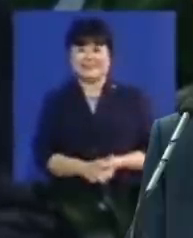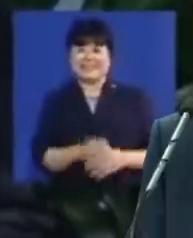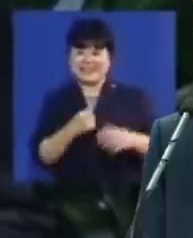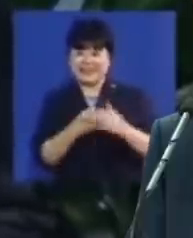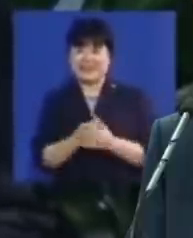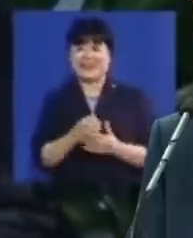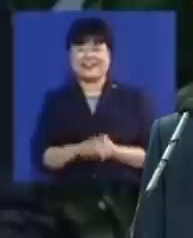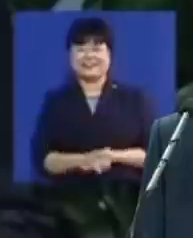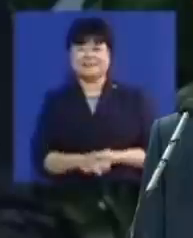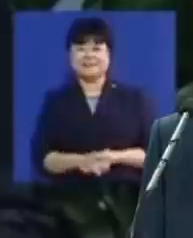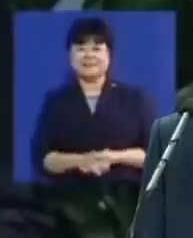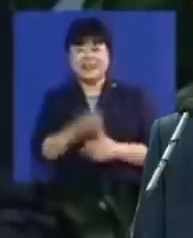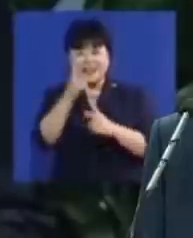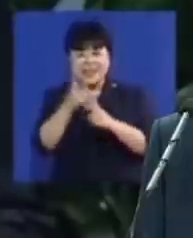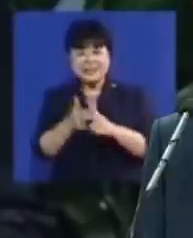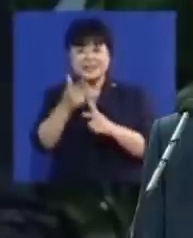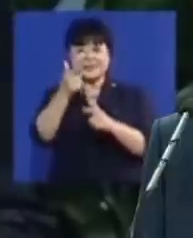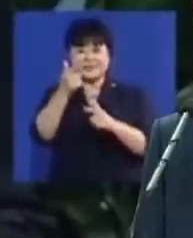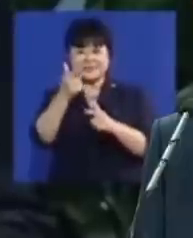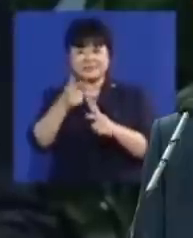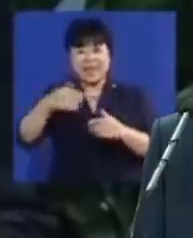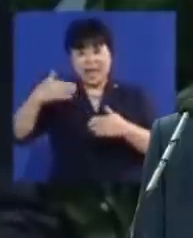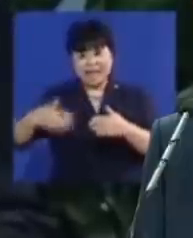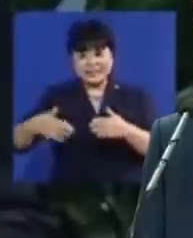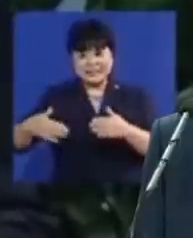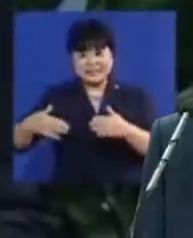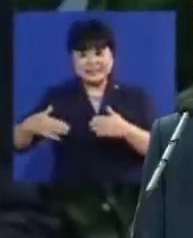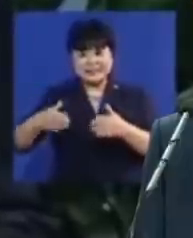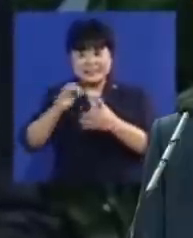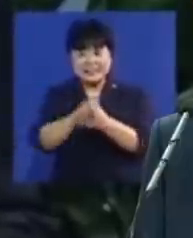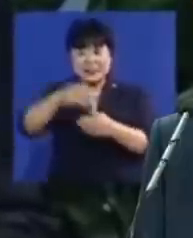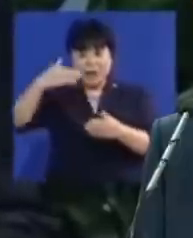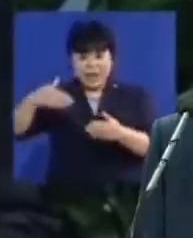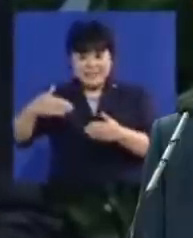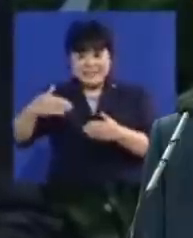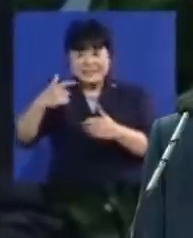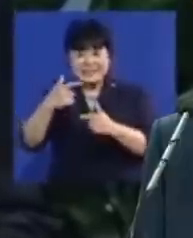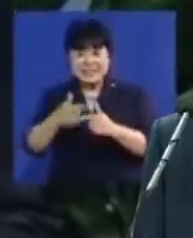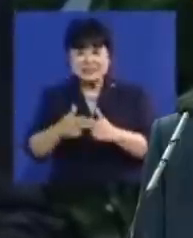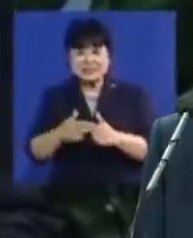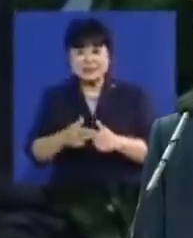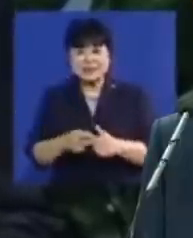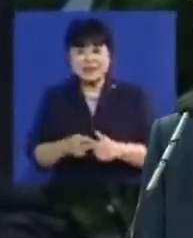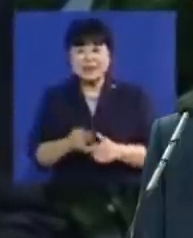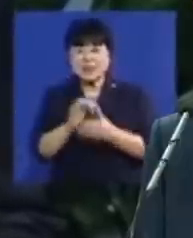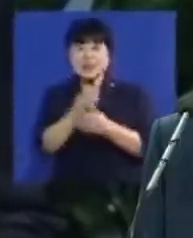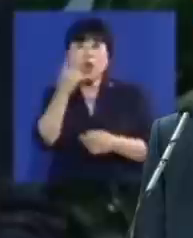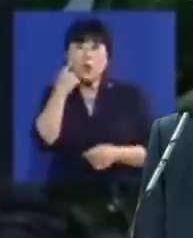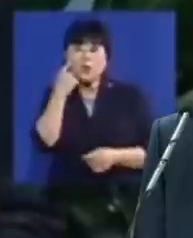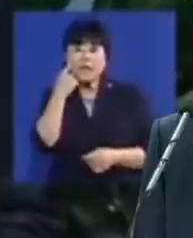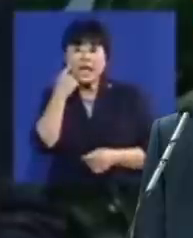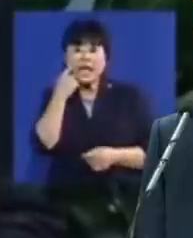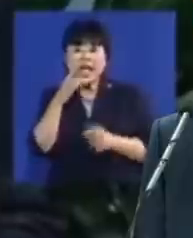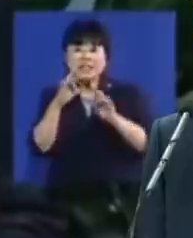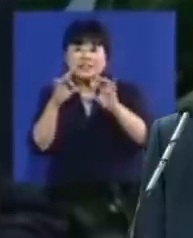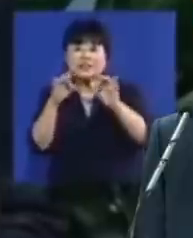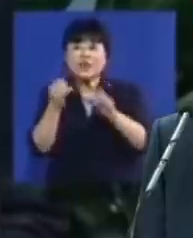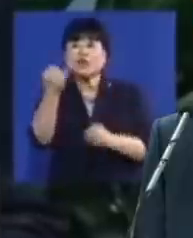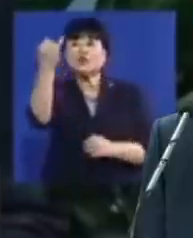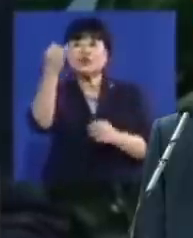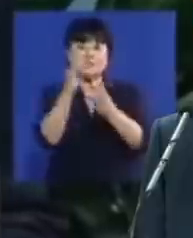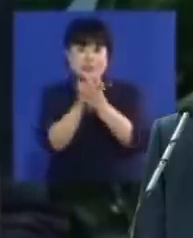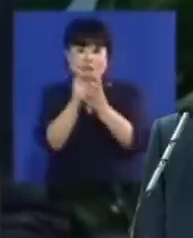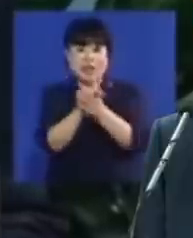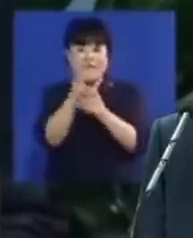그러니까 예수님은 아직 기도 안 해봤으니까 예수님이 가면 요거 기도해보자. 날 전도하는 누님